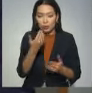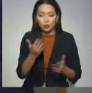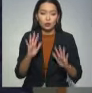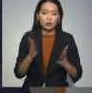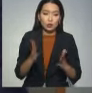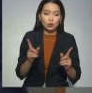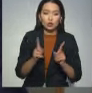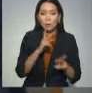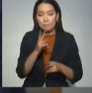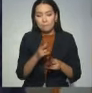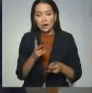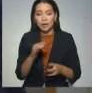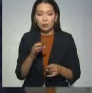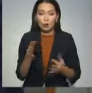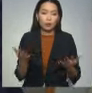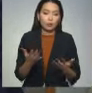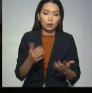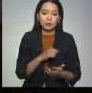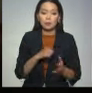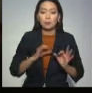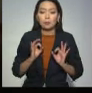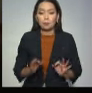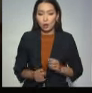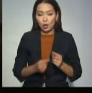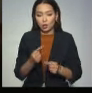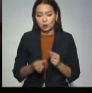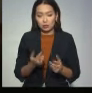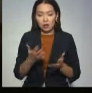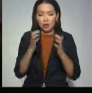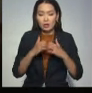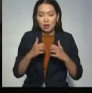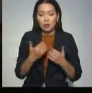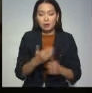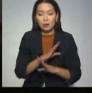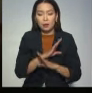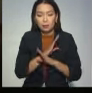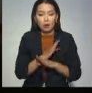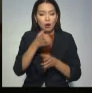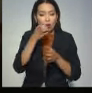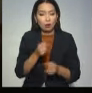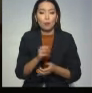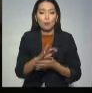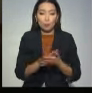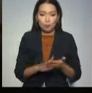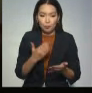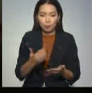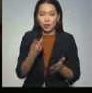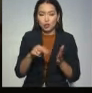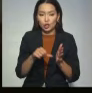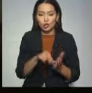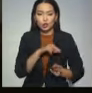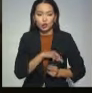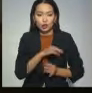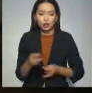жалобе, либо по предписанию прокуратуры. Расследование по делу гибели горняков продолжается. Под подозрением 26 сотрудников